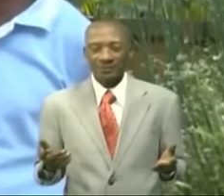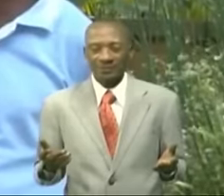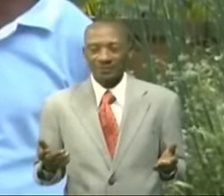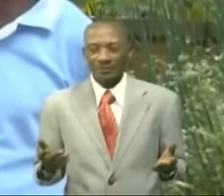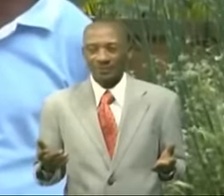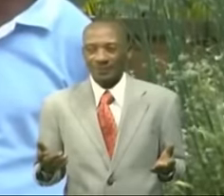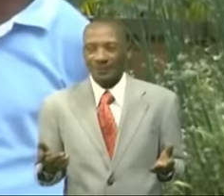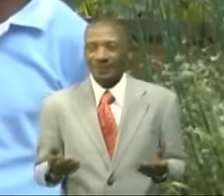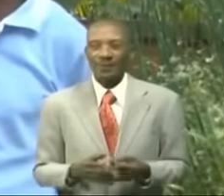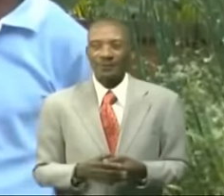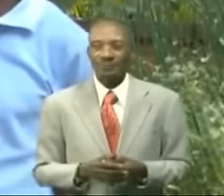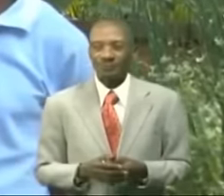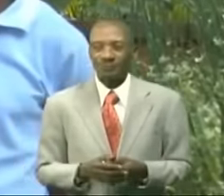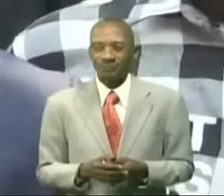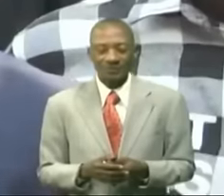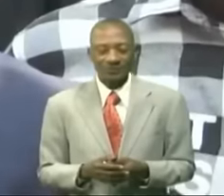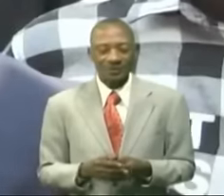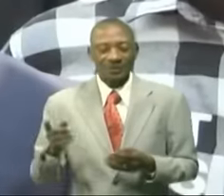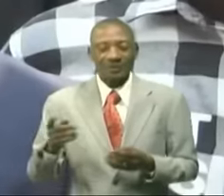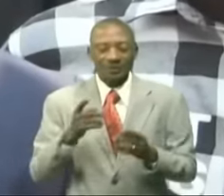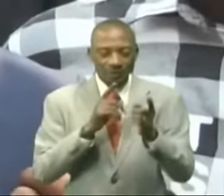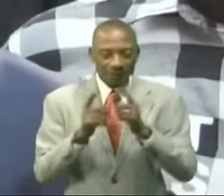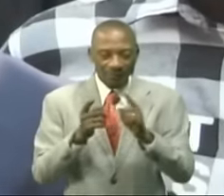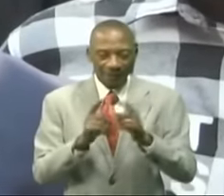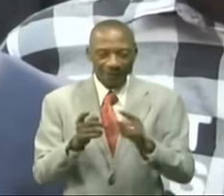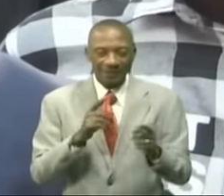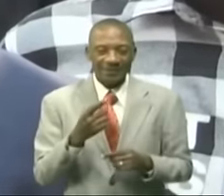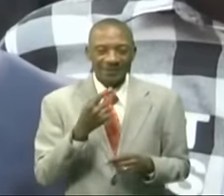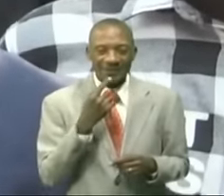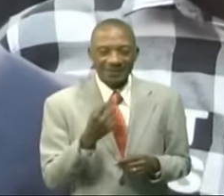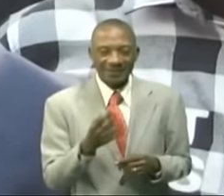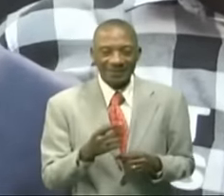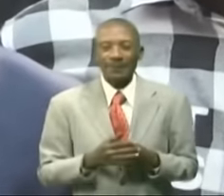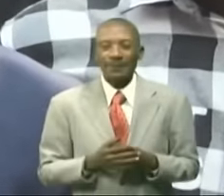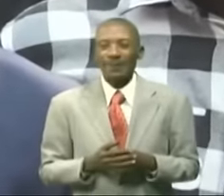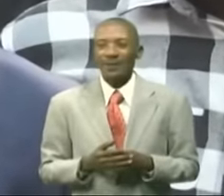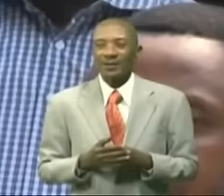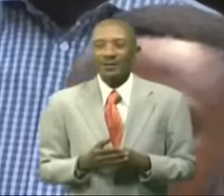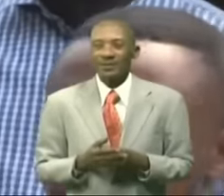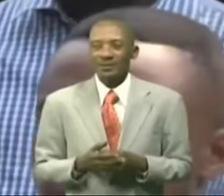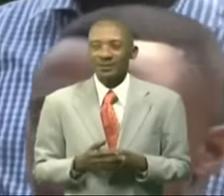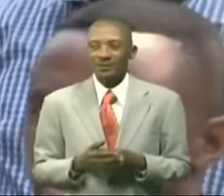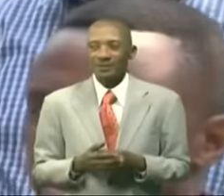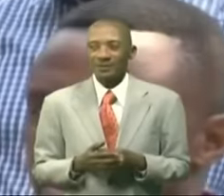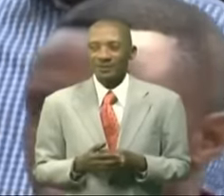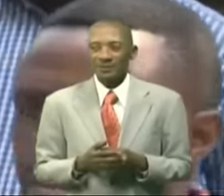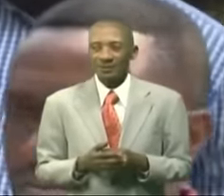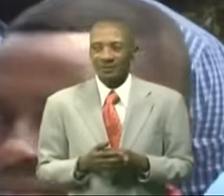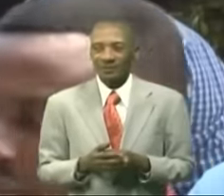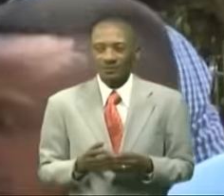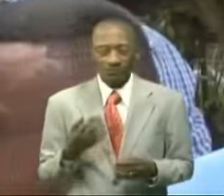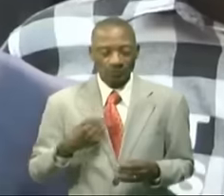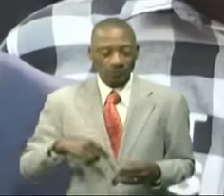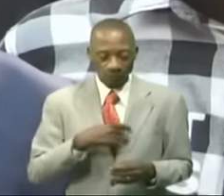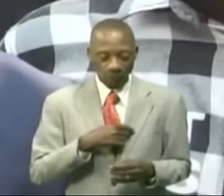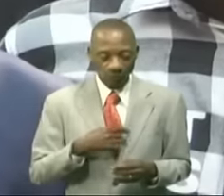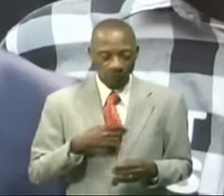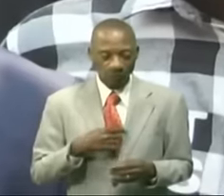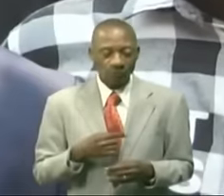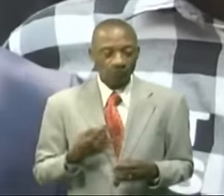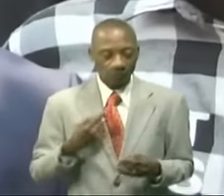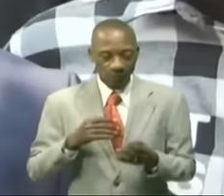qu'il y a eu conflit. Alors, on est passé à l'étape de la saisie par l'inspecteur. On a saisi l'inspecteur du travail pour tenter de nous